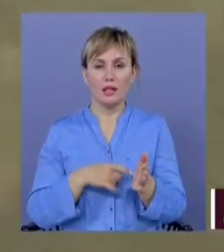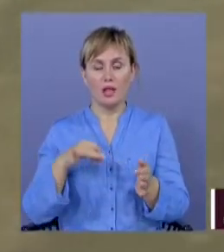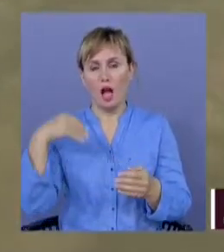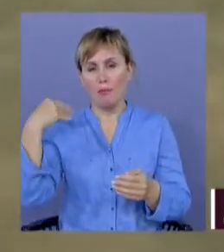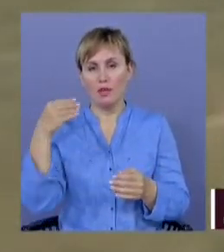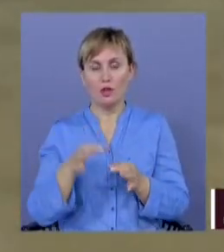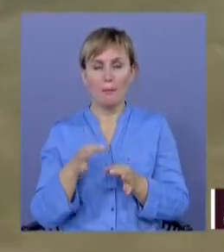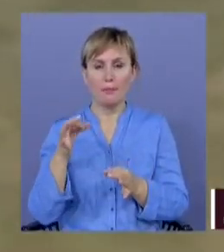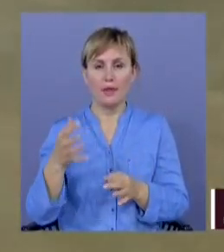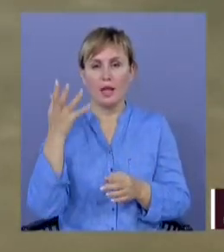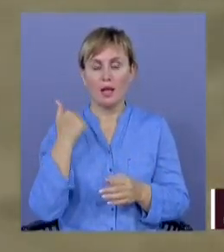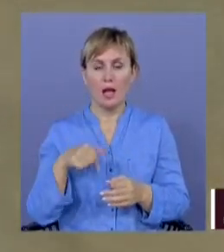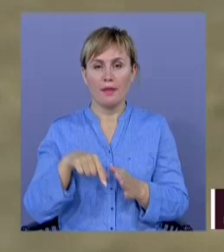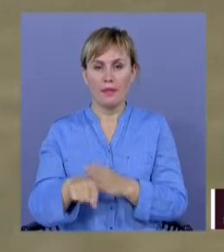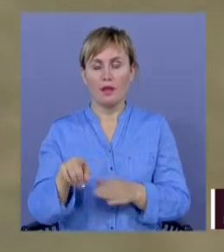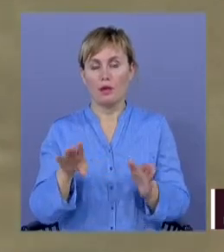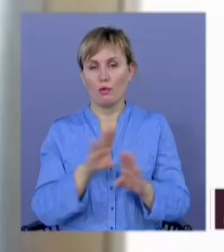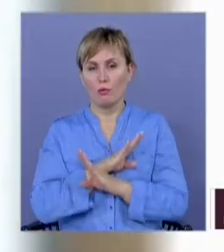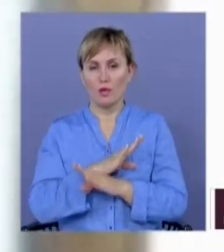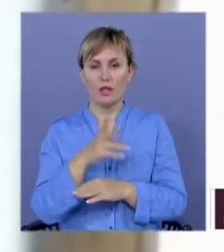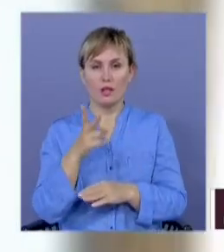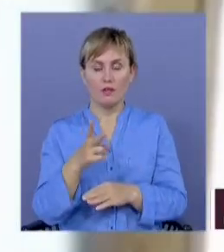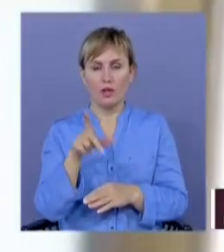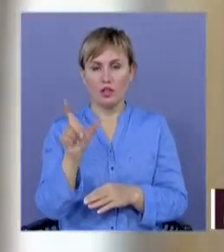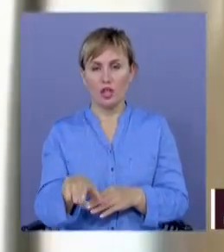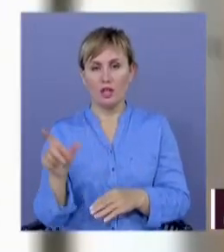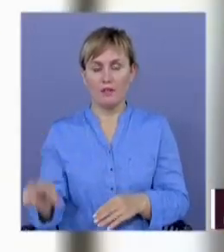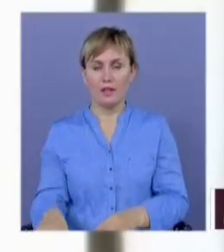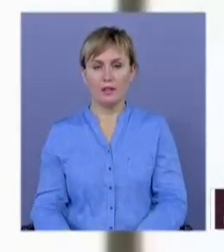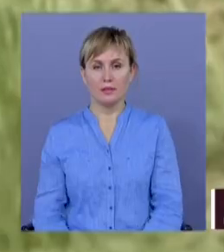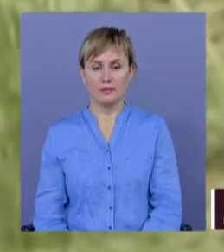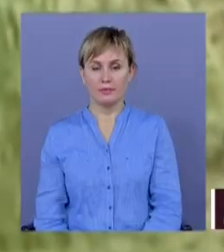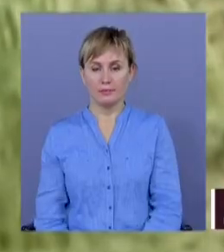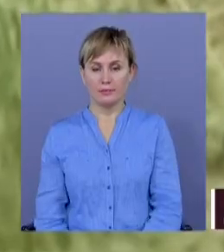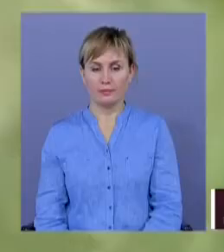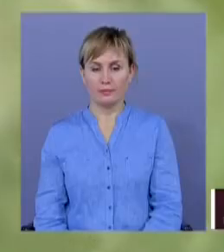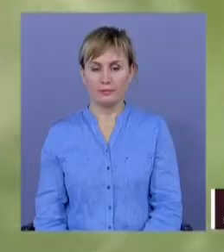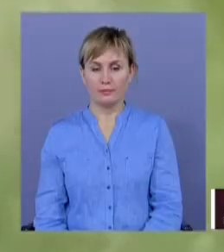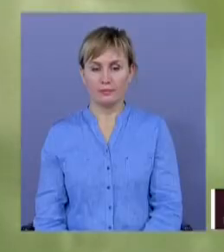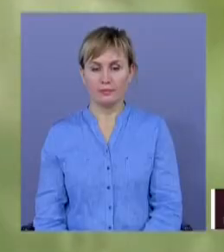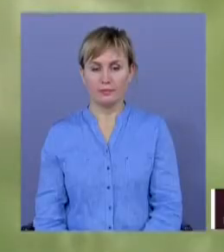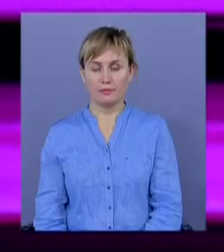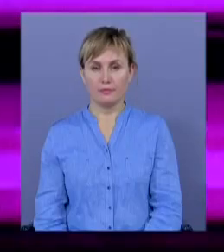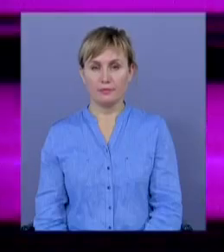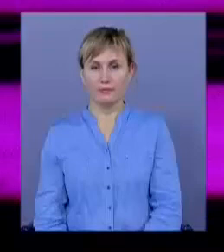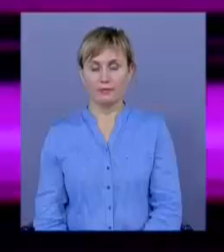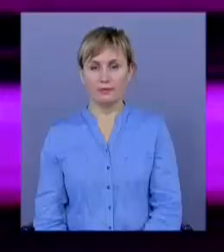Акмолинской областях, когда от рук браконьеров погибли 2 охотинспекторов. Рамина Мирзалимова, Арсен Сандыбаев, телеканал